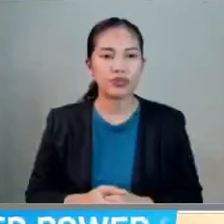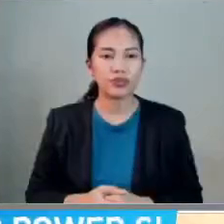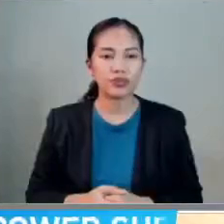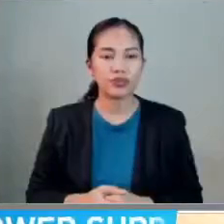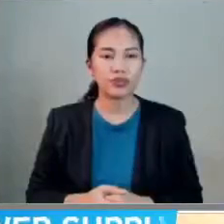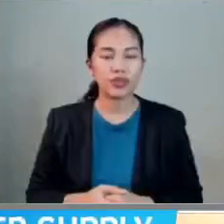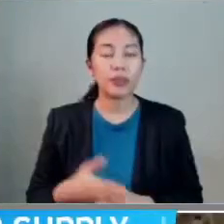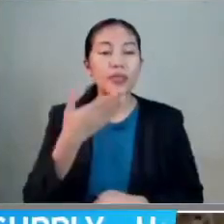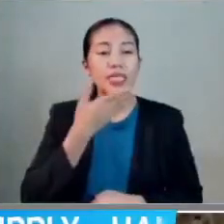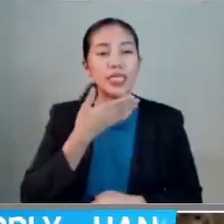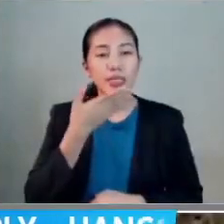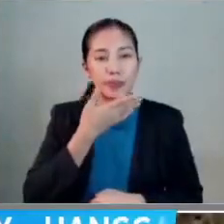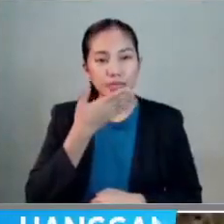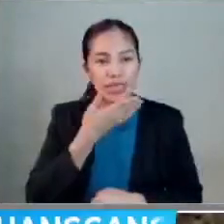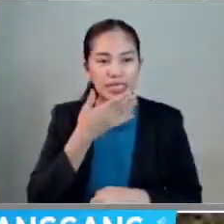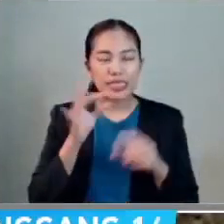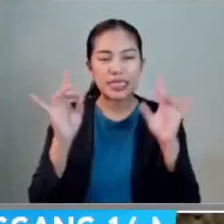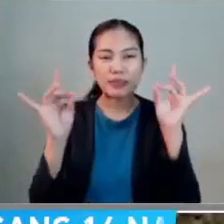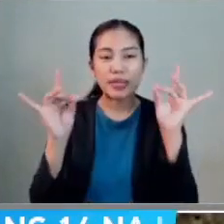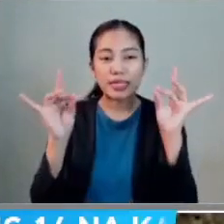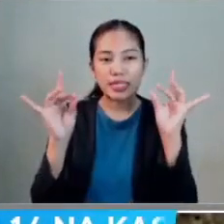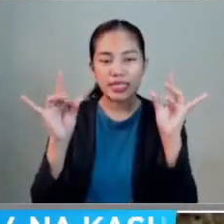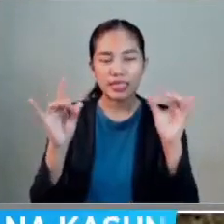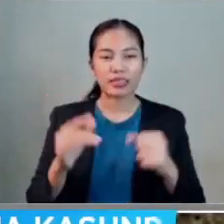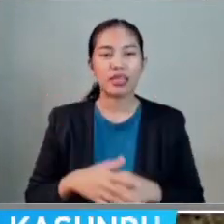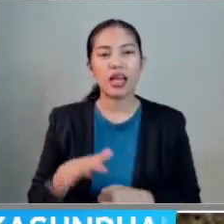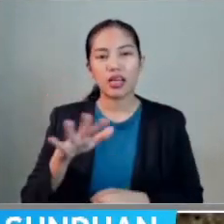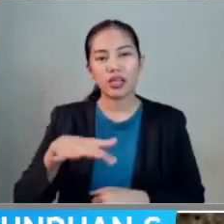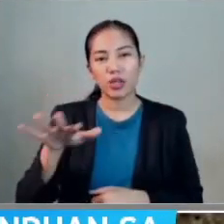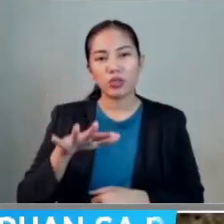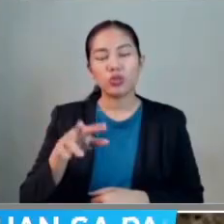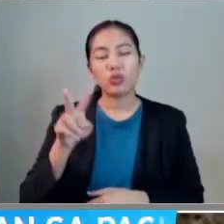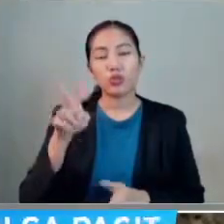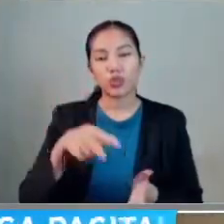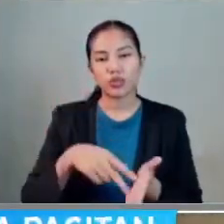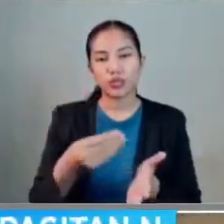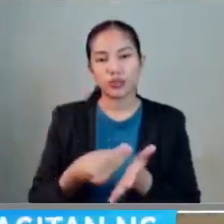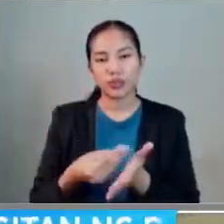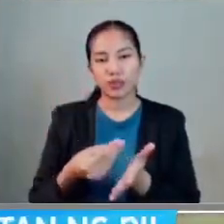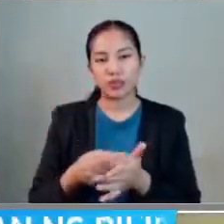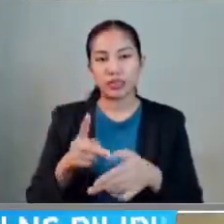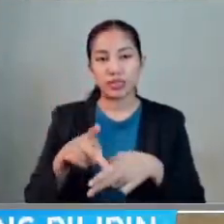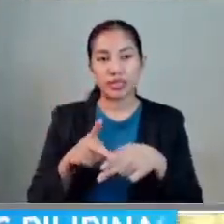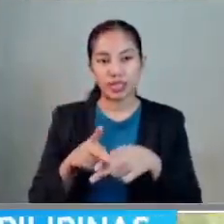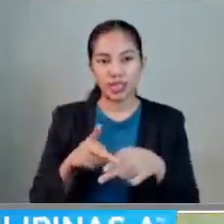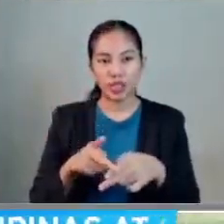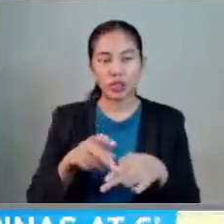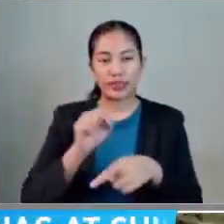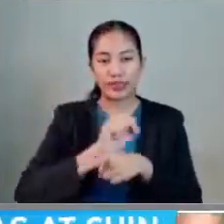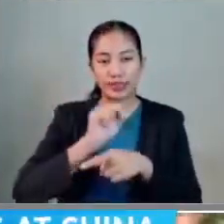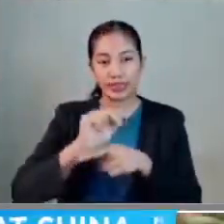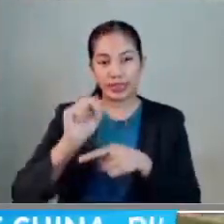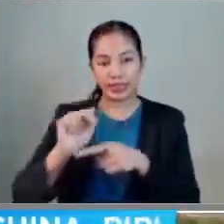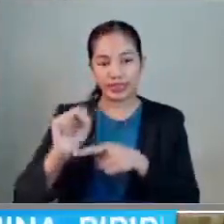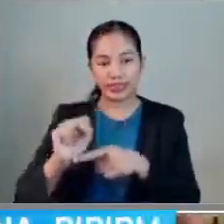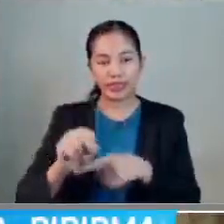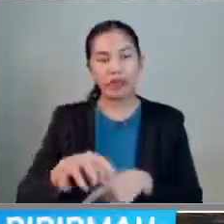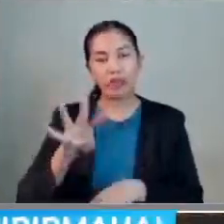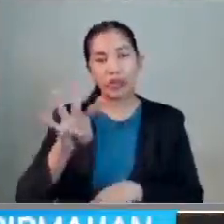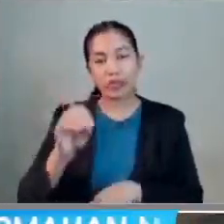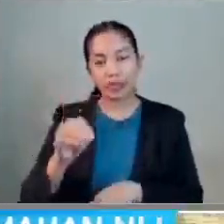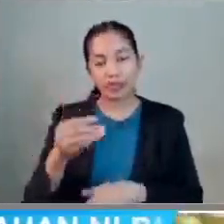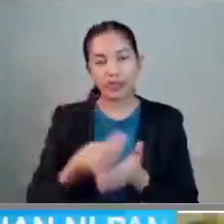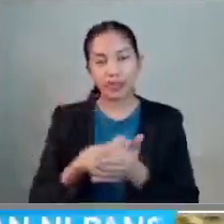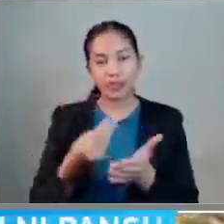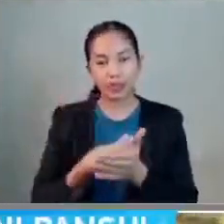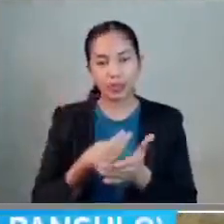mura siyang malakit. Mahigit 2,000 pesos ang kilo ng seedlings ng mais na ito. 40 pesos bawat kilo naman ang farm